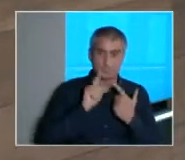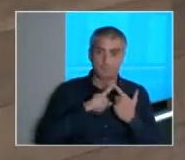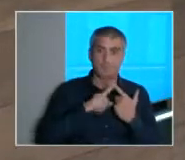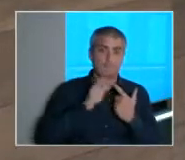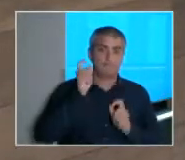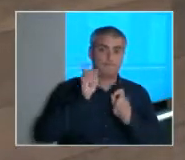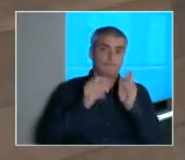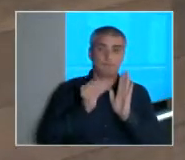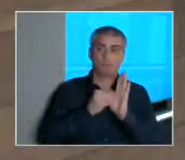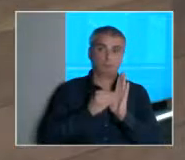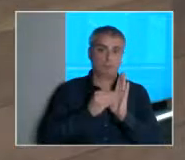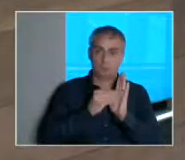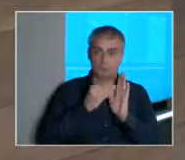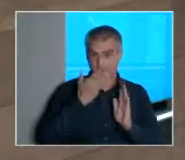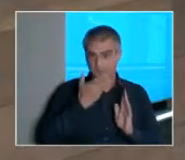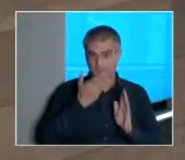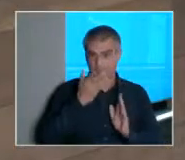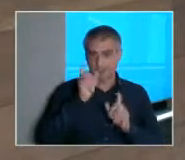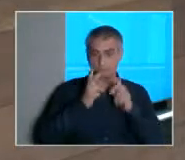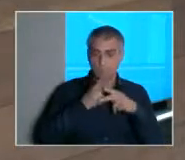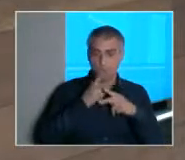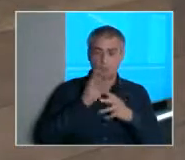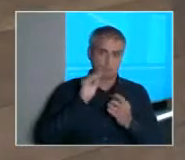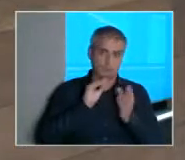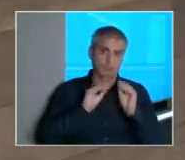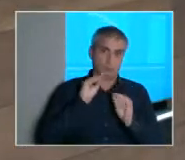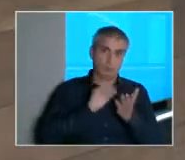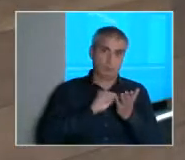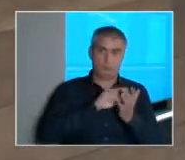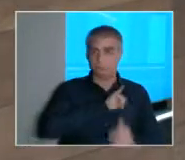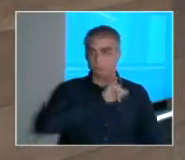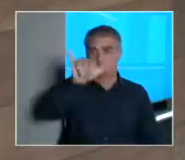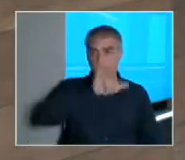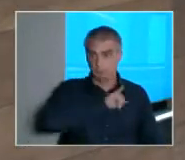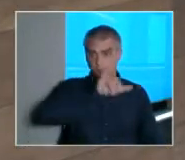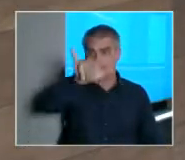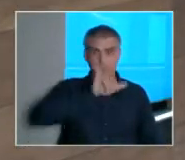אנשים שזקוקים ל... אנשים חולים שזקוקים לטוס